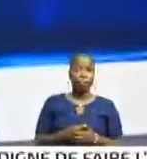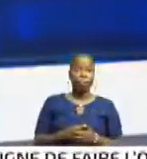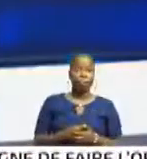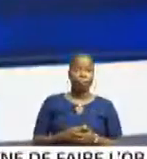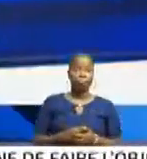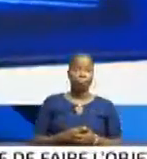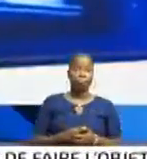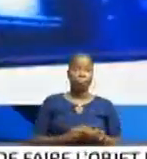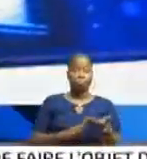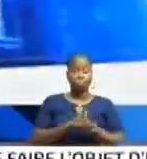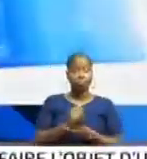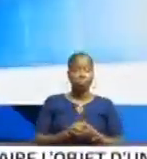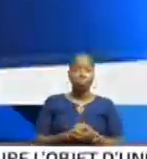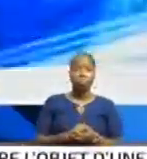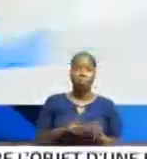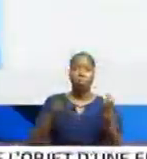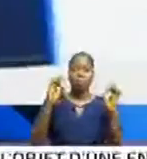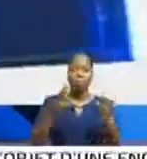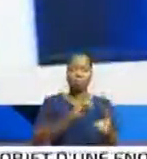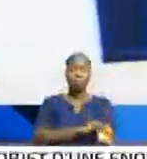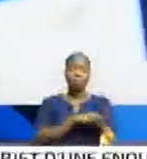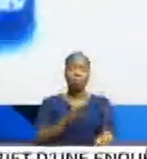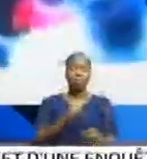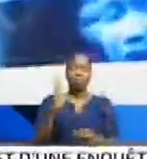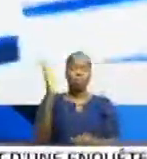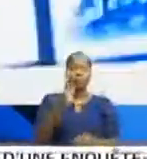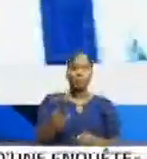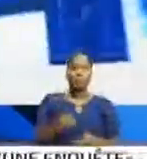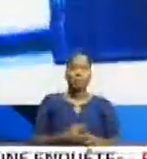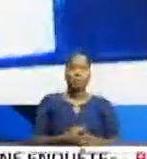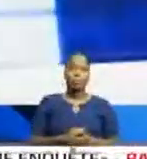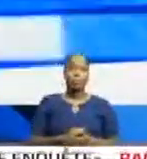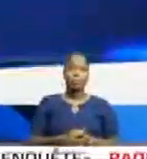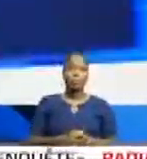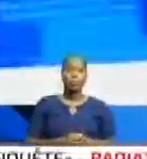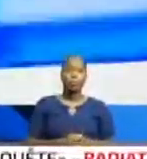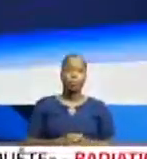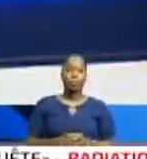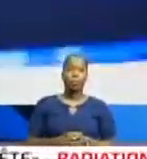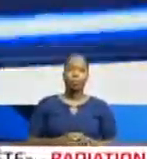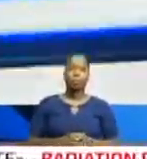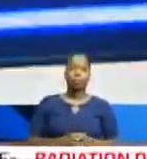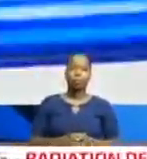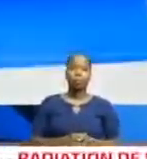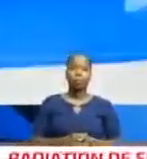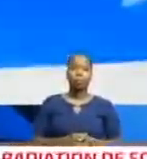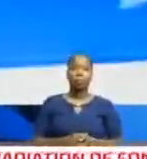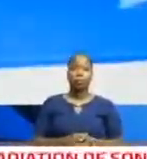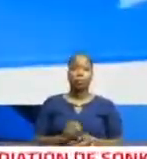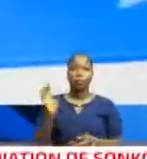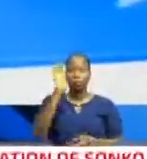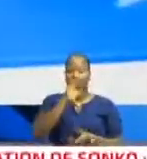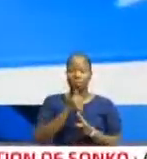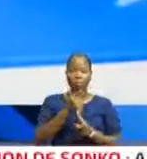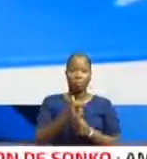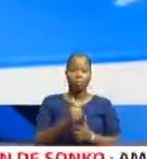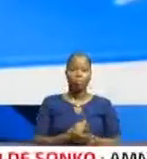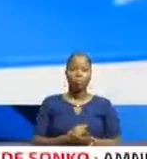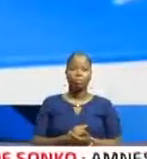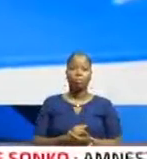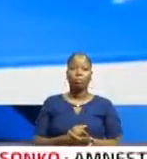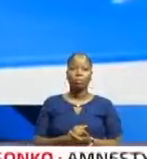que le sma ne sont que n'a jamais été fautif le ce qu'on lui reproche ce qu'on lui reprochait il n'a jamais commis les fautes comme